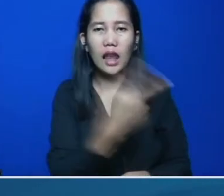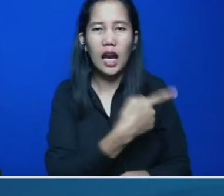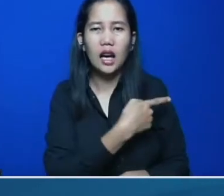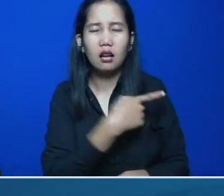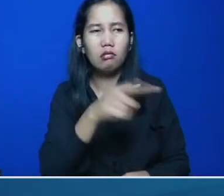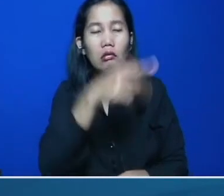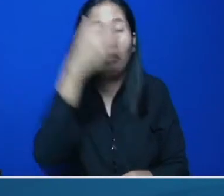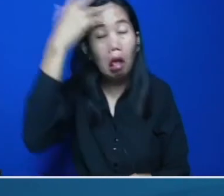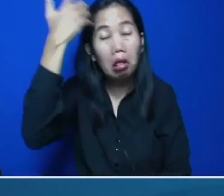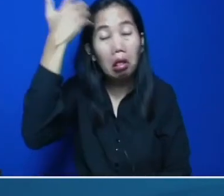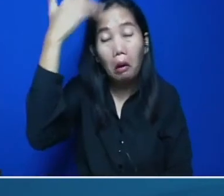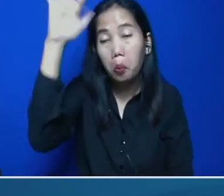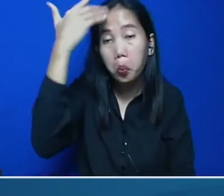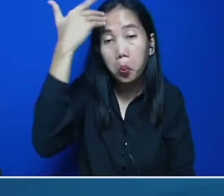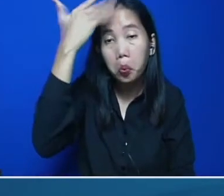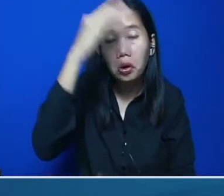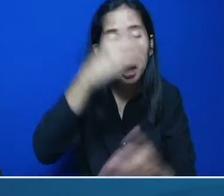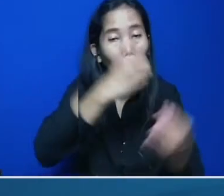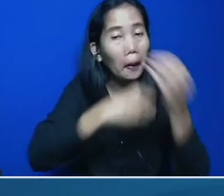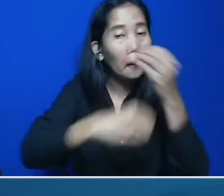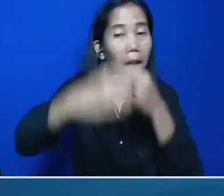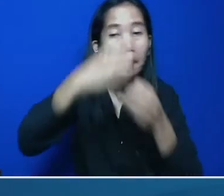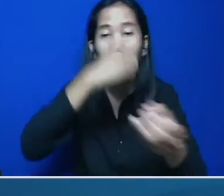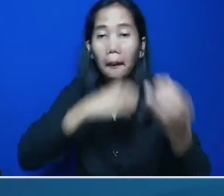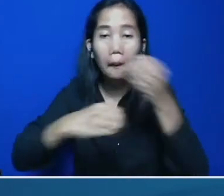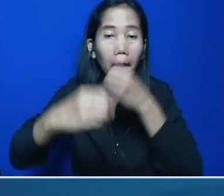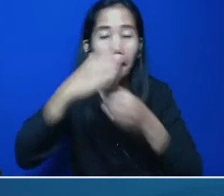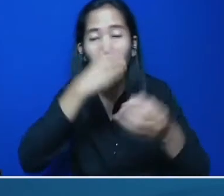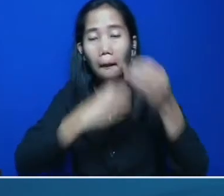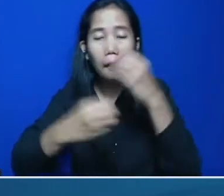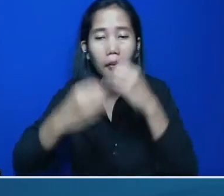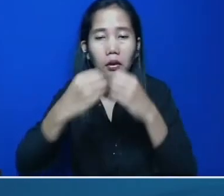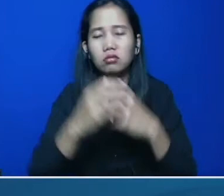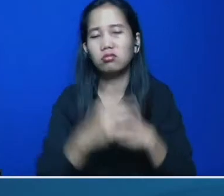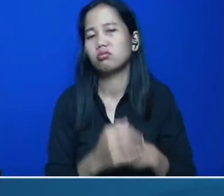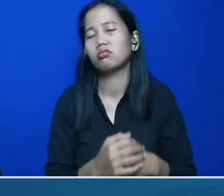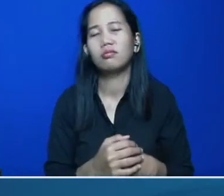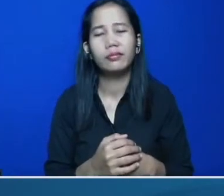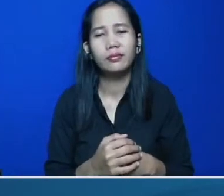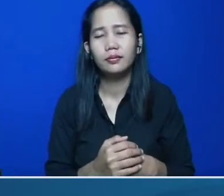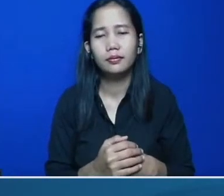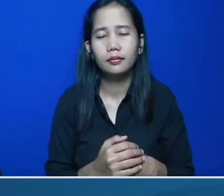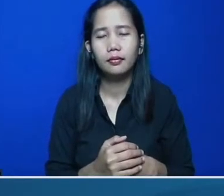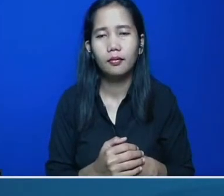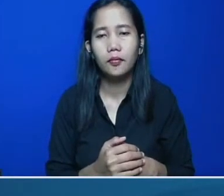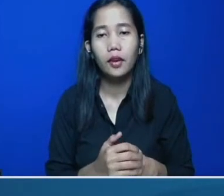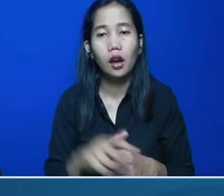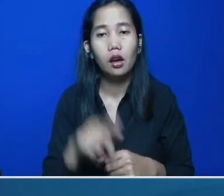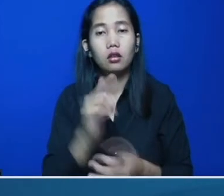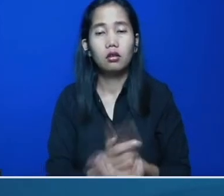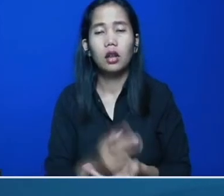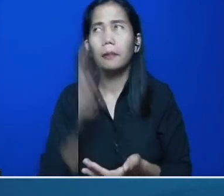janganlah kita memakan yang tidak dikehendaki oleh Tuhan karena itu adalah